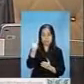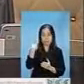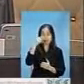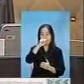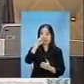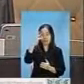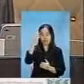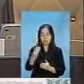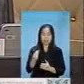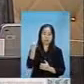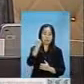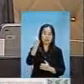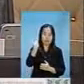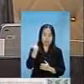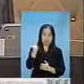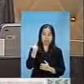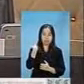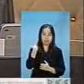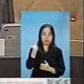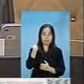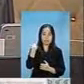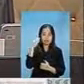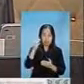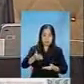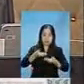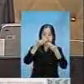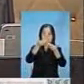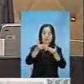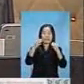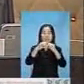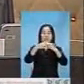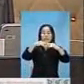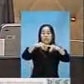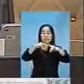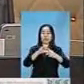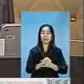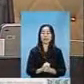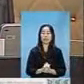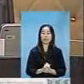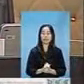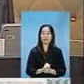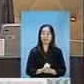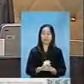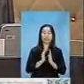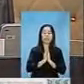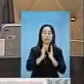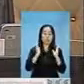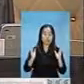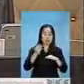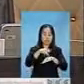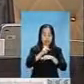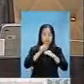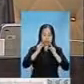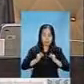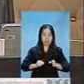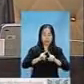านจะได้โยนให้ทางพรรคร่วมฝ่ายค้านนะครับ ขอบคุณท่านประธานที่วินิจฉัยครับแต่ว่าผ